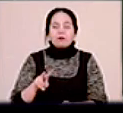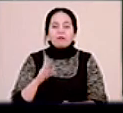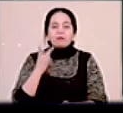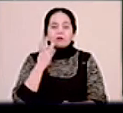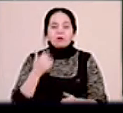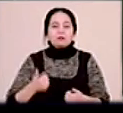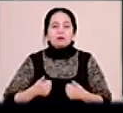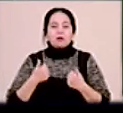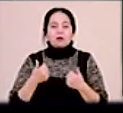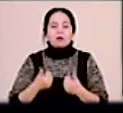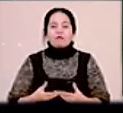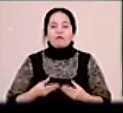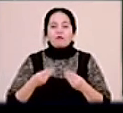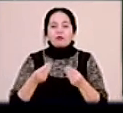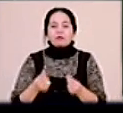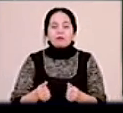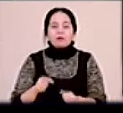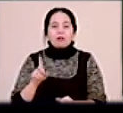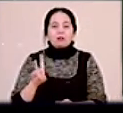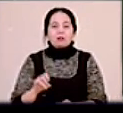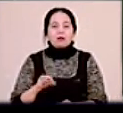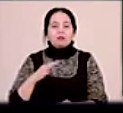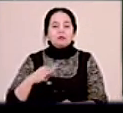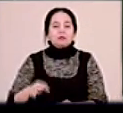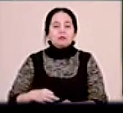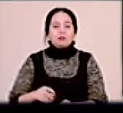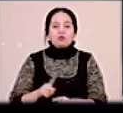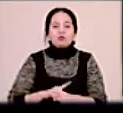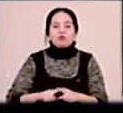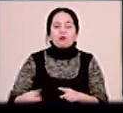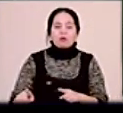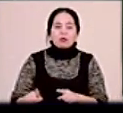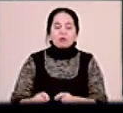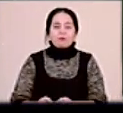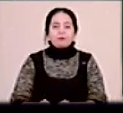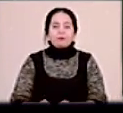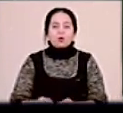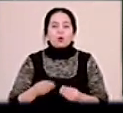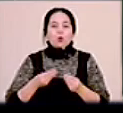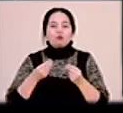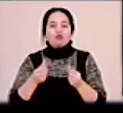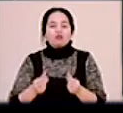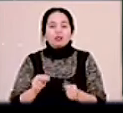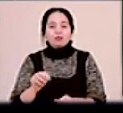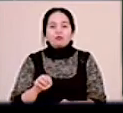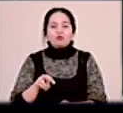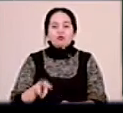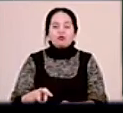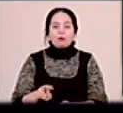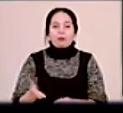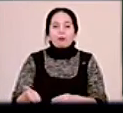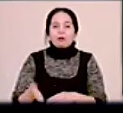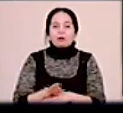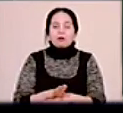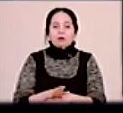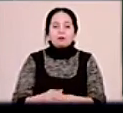старался воздействовать на Александра скорее убеждением, чем